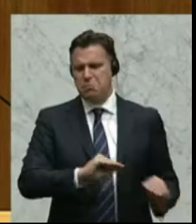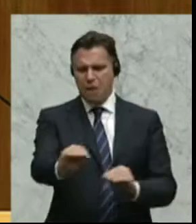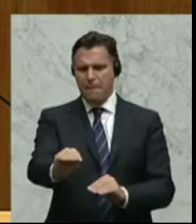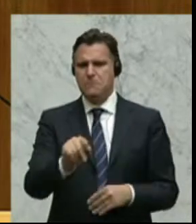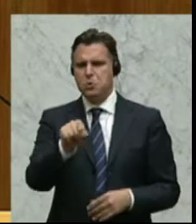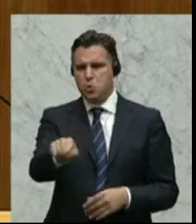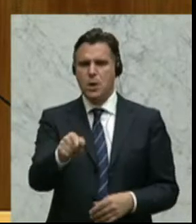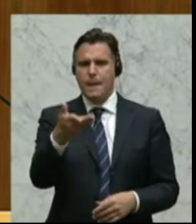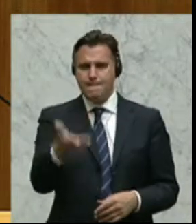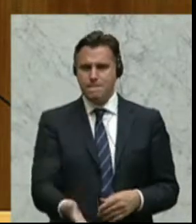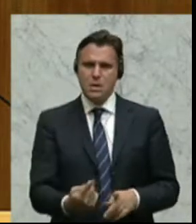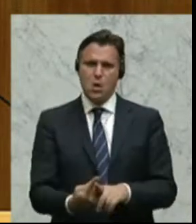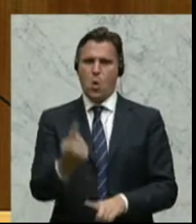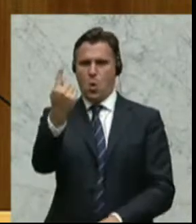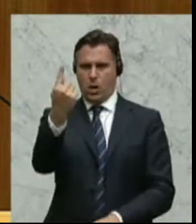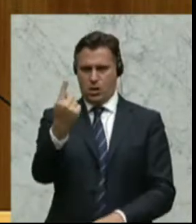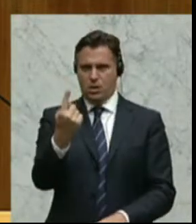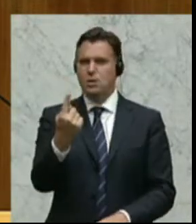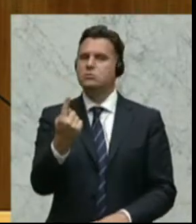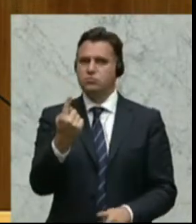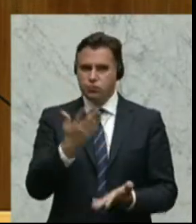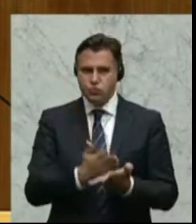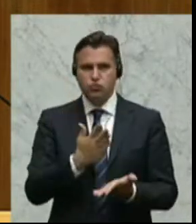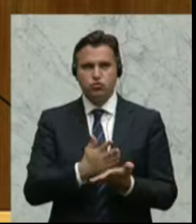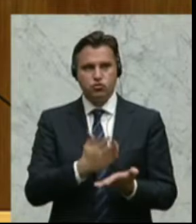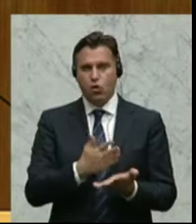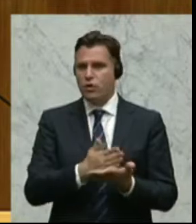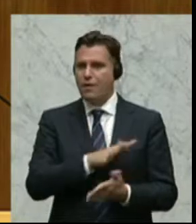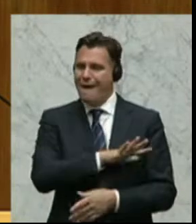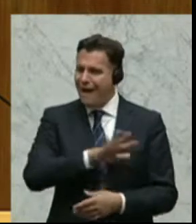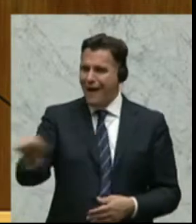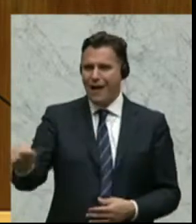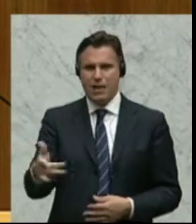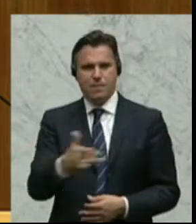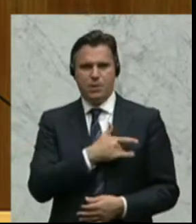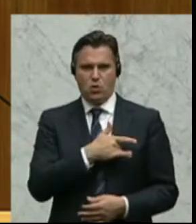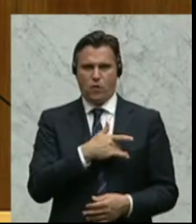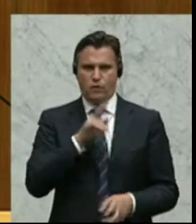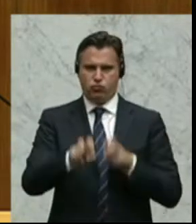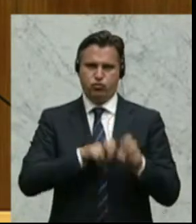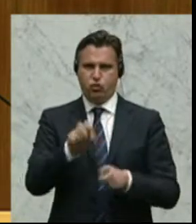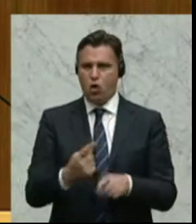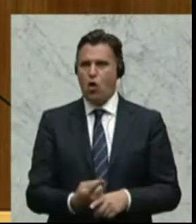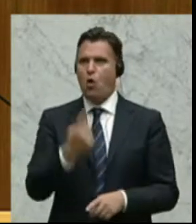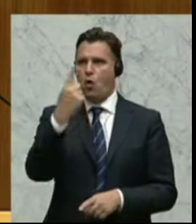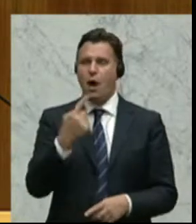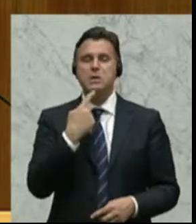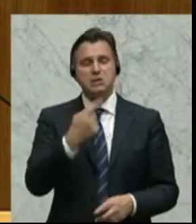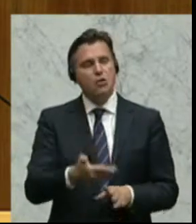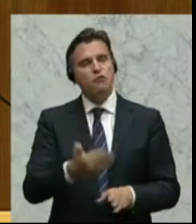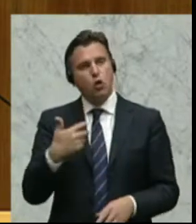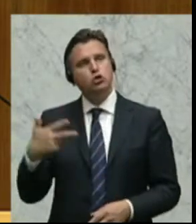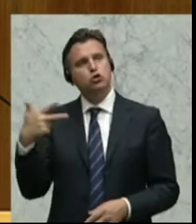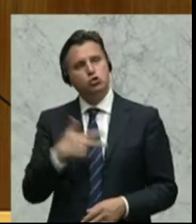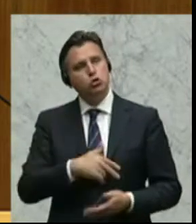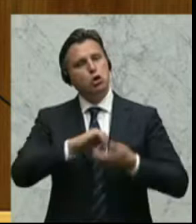Und augenblicklich haben wir eine Massensteuer, die unter dem Titel der sozialen Gerechtigkeit mit dem